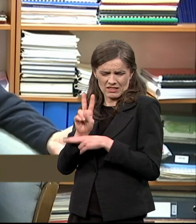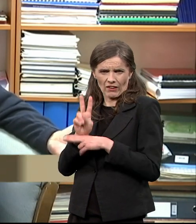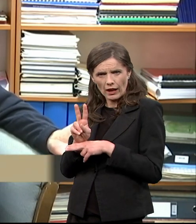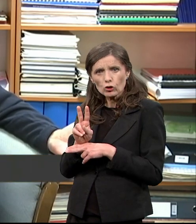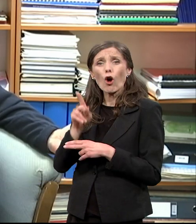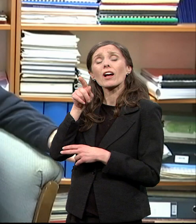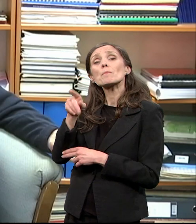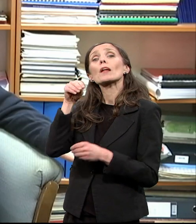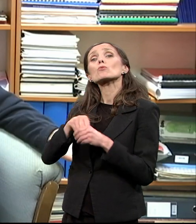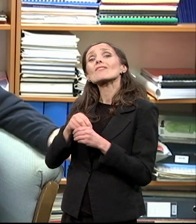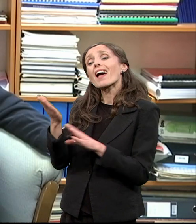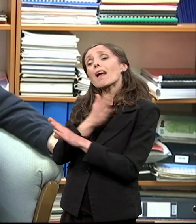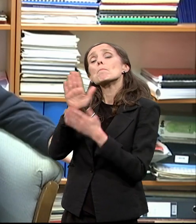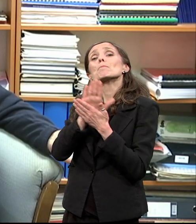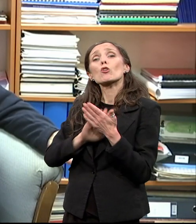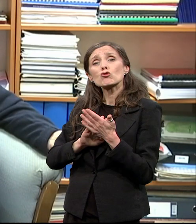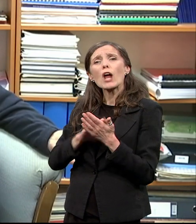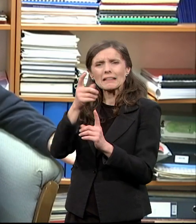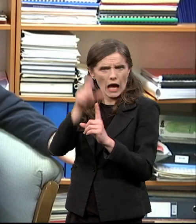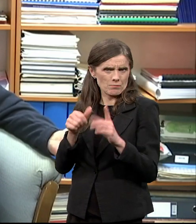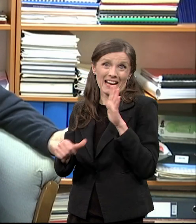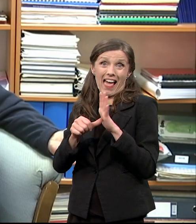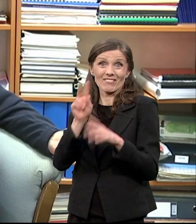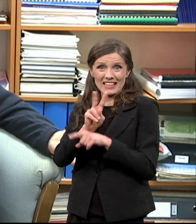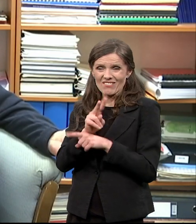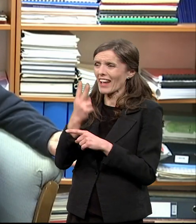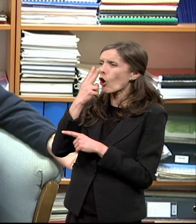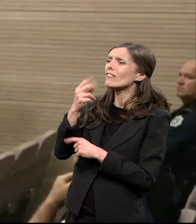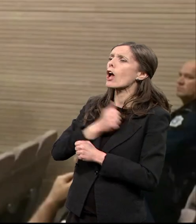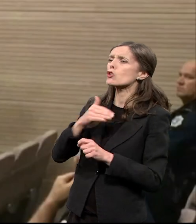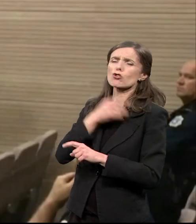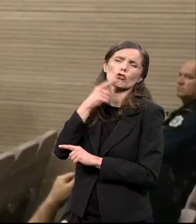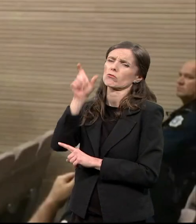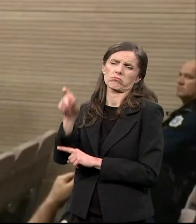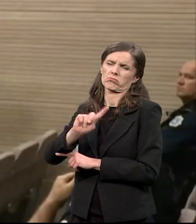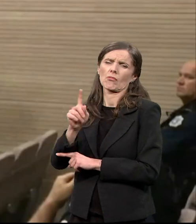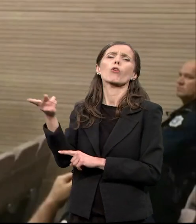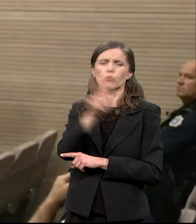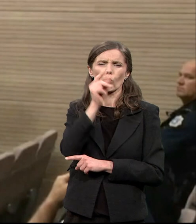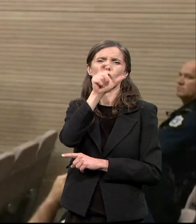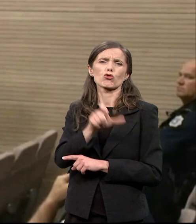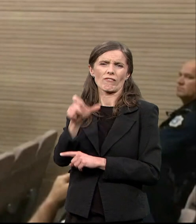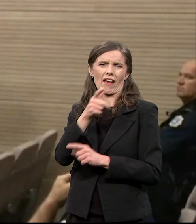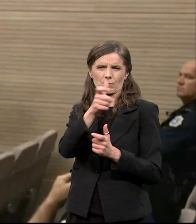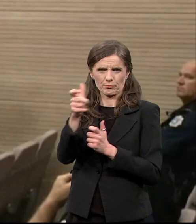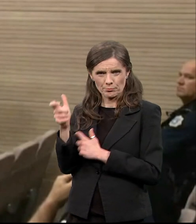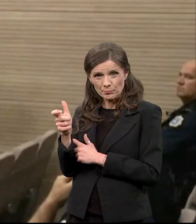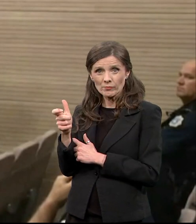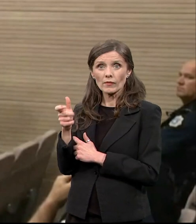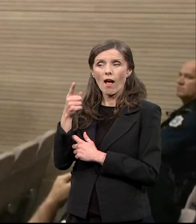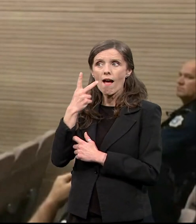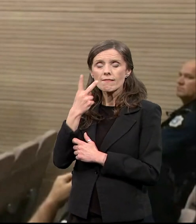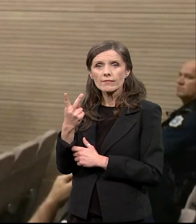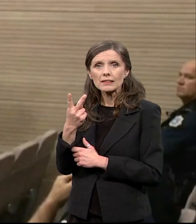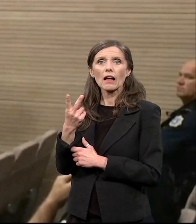rekao ne, Zoran Đokić nije ratni zločinac. Drugi čovek je izvršio to, zašto se Đokić tereti. Kada su to videli, onda je taj,